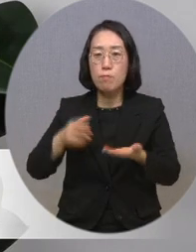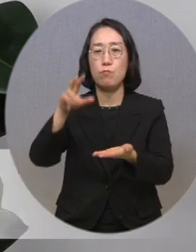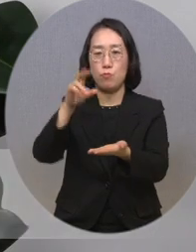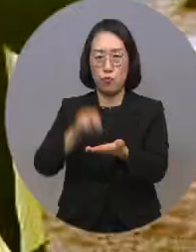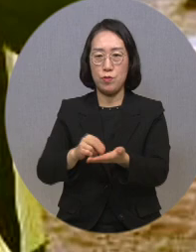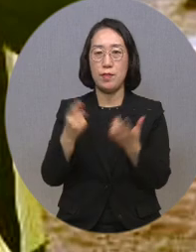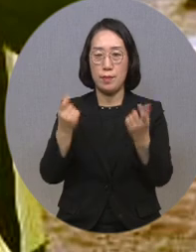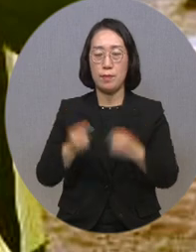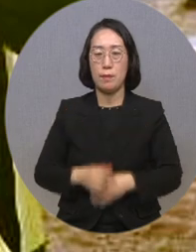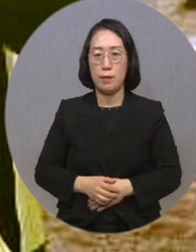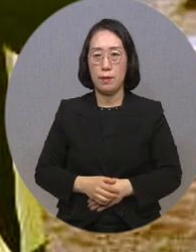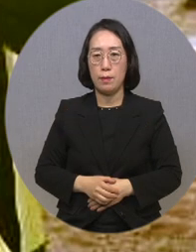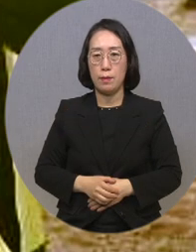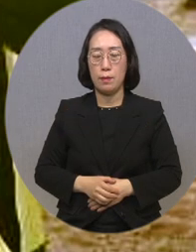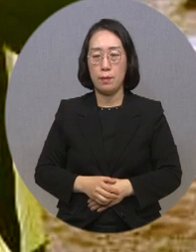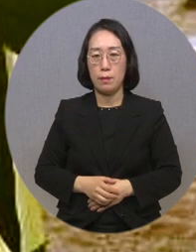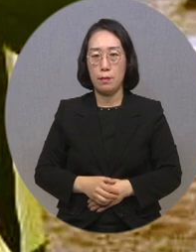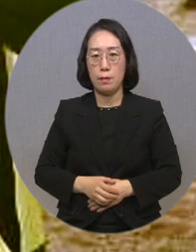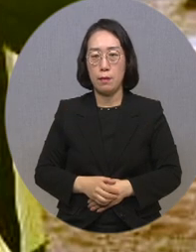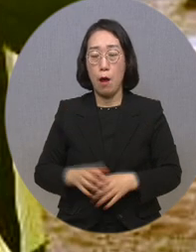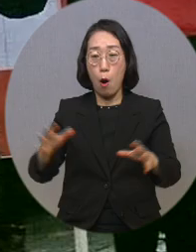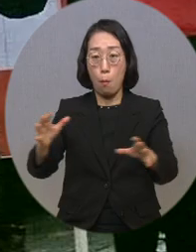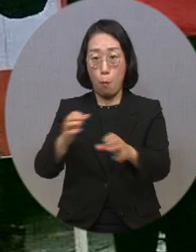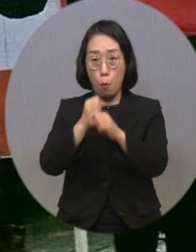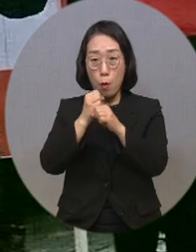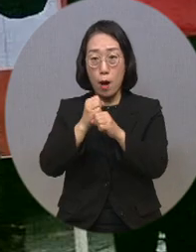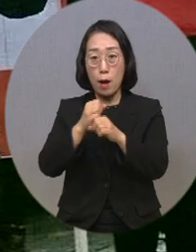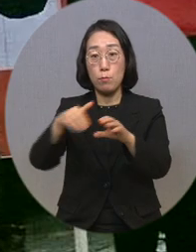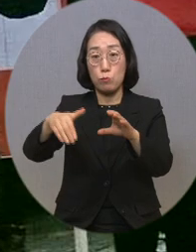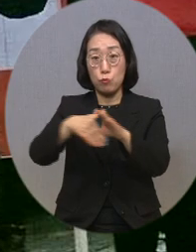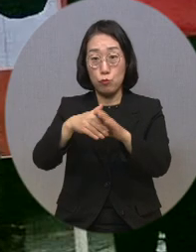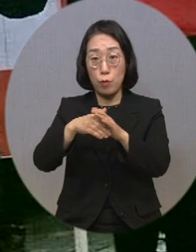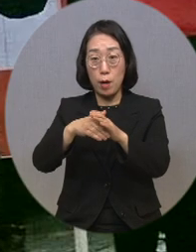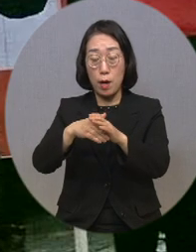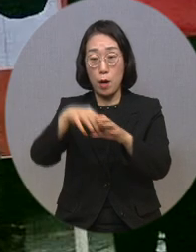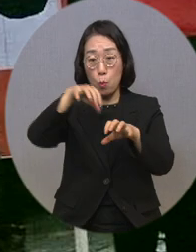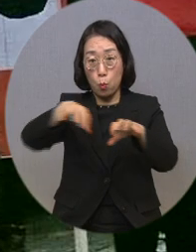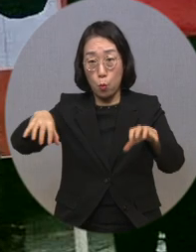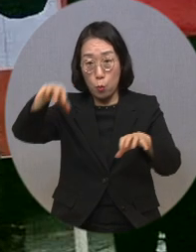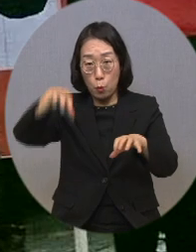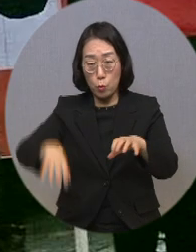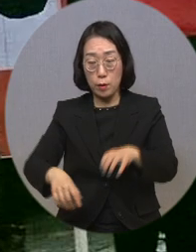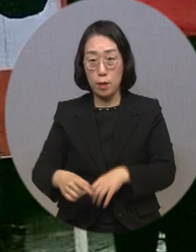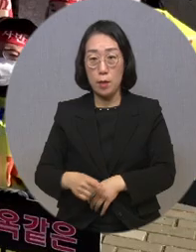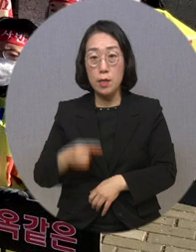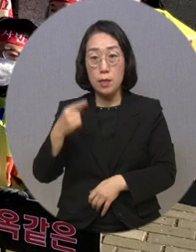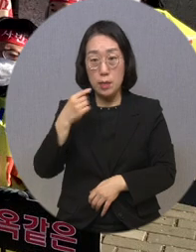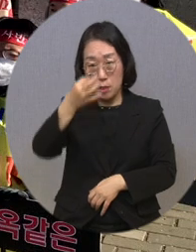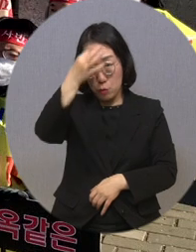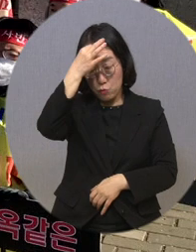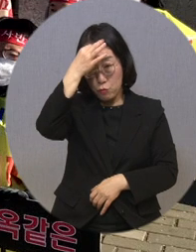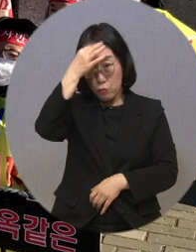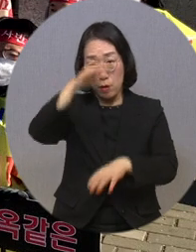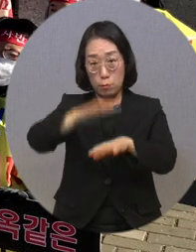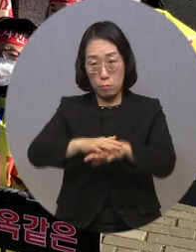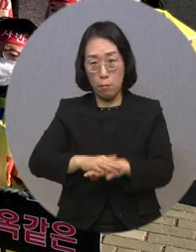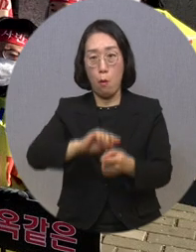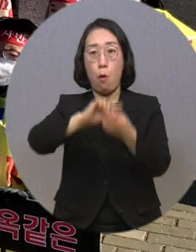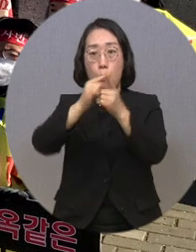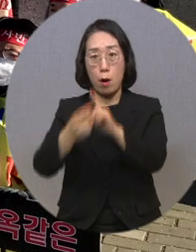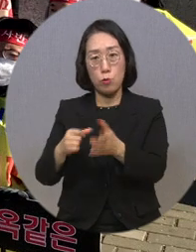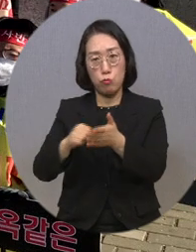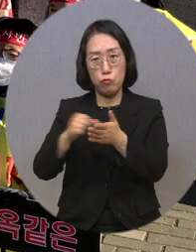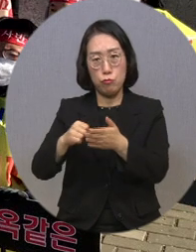큰 문제라고 생각하고 있습니다. 고산동 복합문화융합단지 내 스마트팜 조성 계획을 대형 물류센터